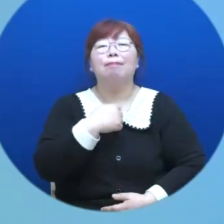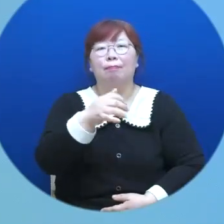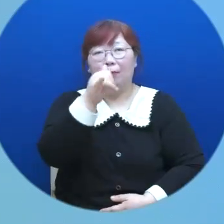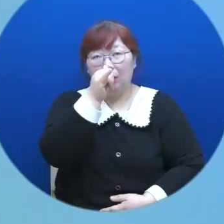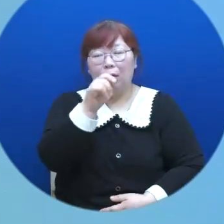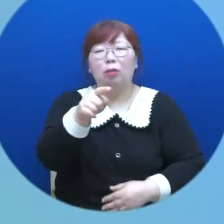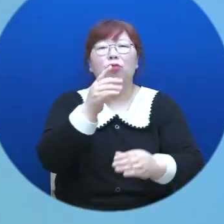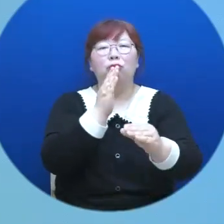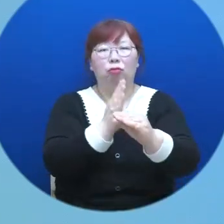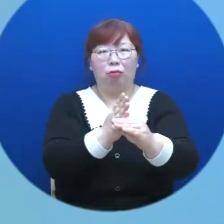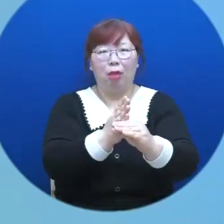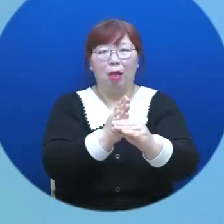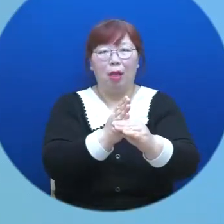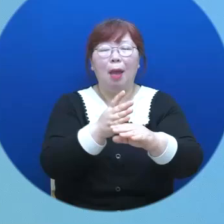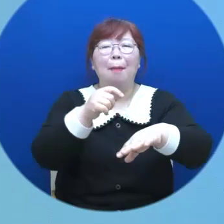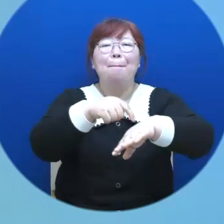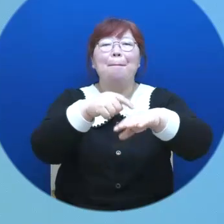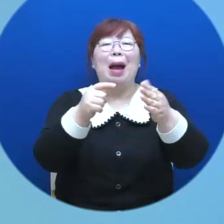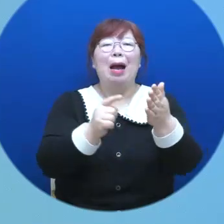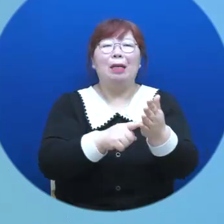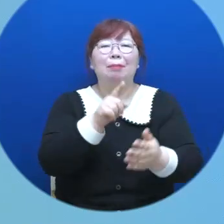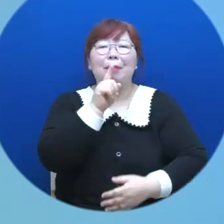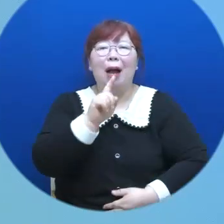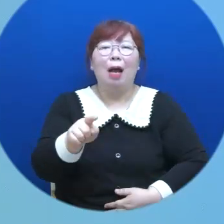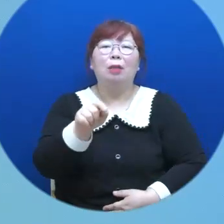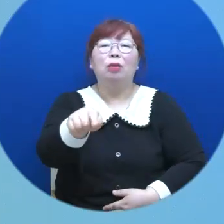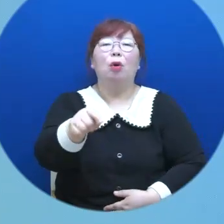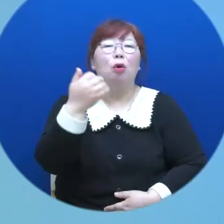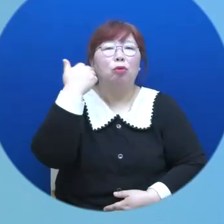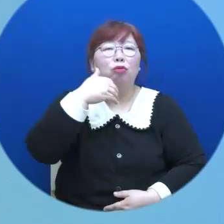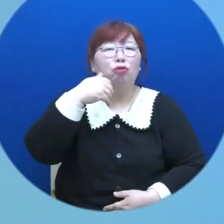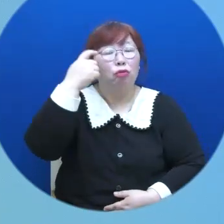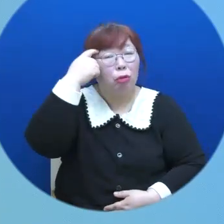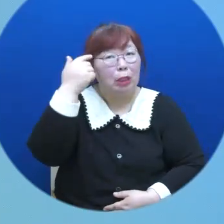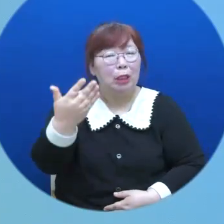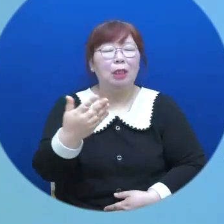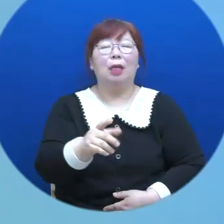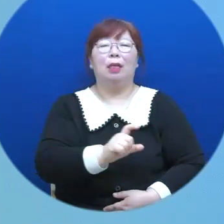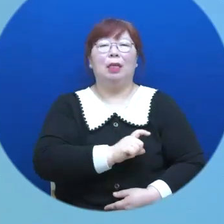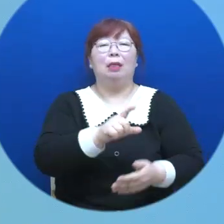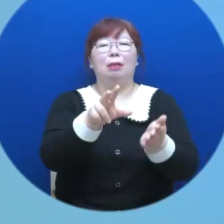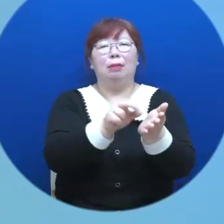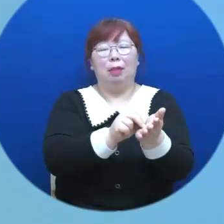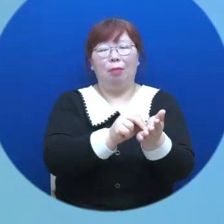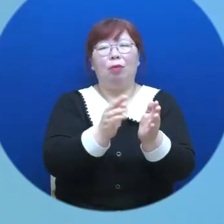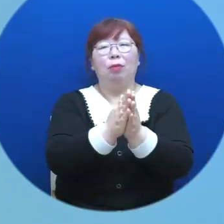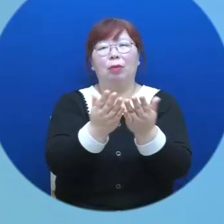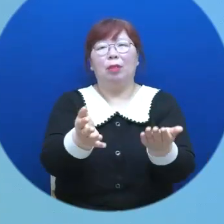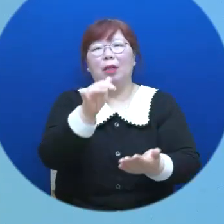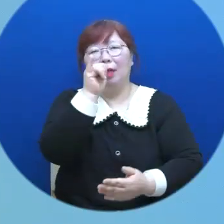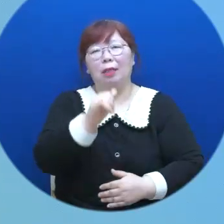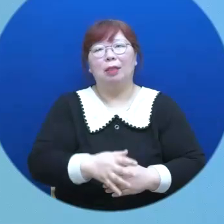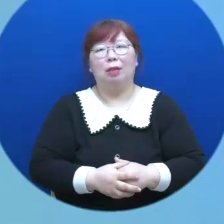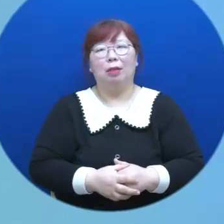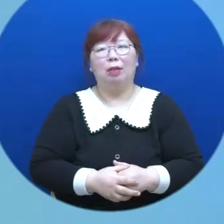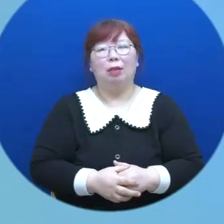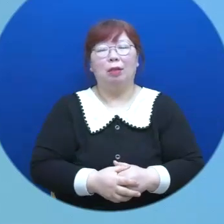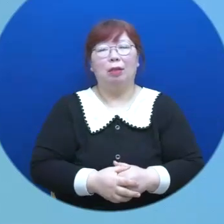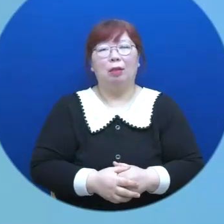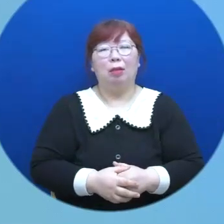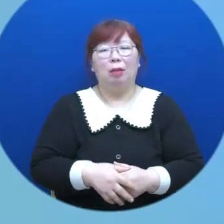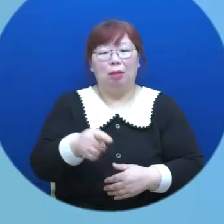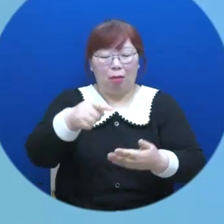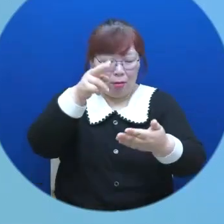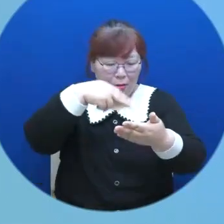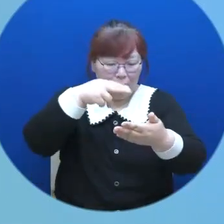가운데 마음아 넌 누구니? 이런 제목의 책이 있습니다. 여기에